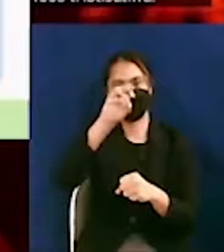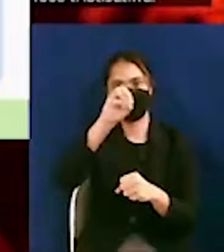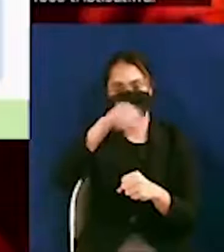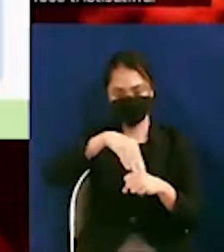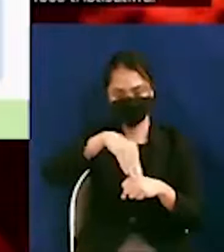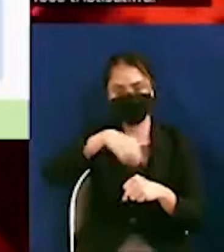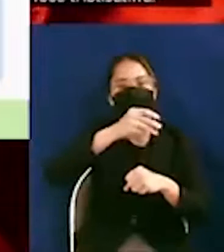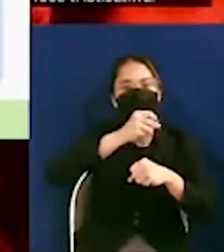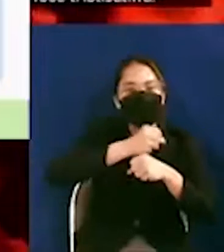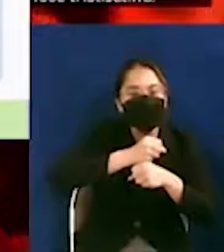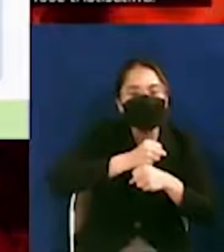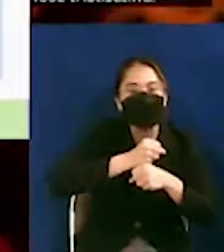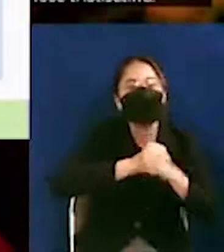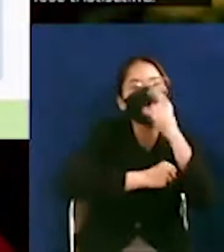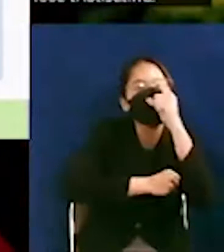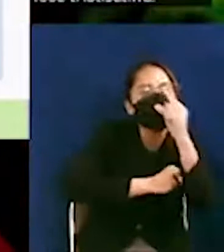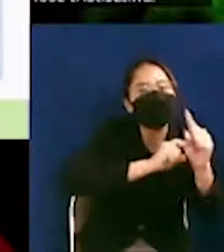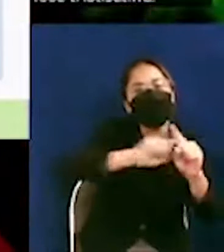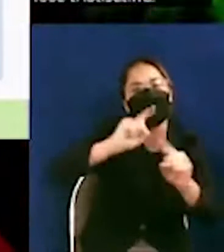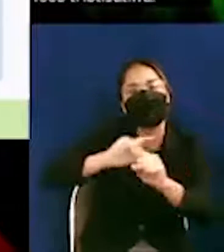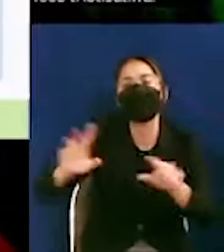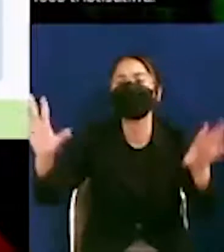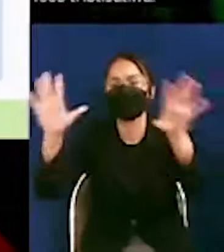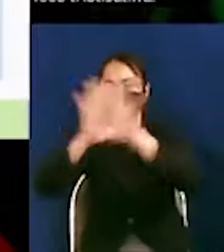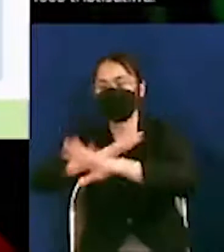นะครับแล้วก็มา60เหมือนกับผู้สูงอายุของ